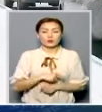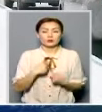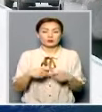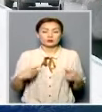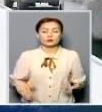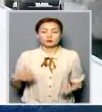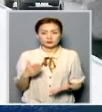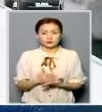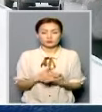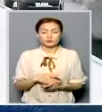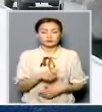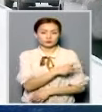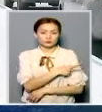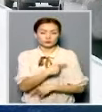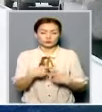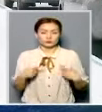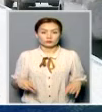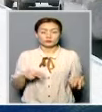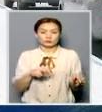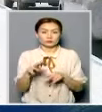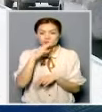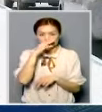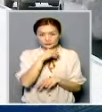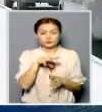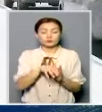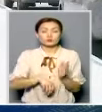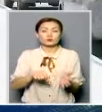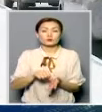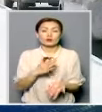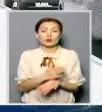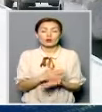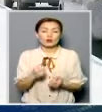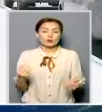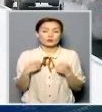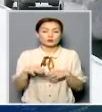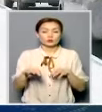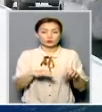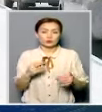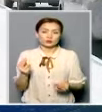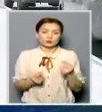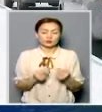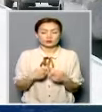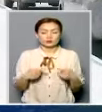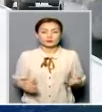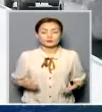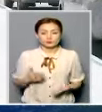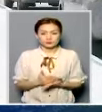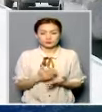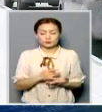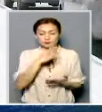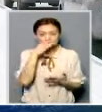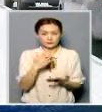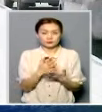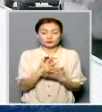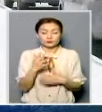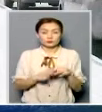делами, будь то охрана и другая работа. Некоторые из них участвуют в таких видах спорта, как шашки, шахматы, некоторые показывают